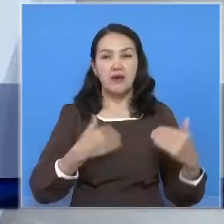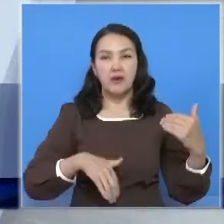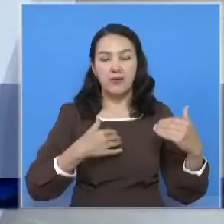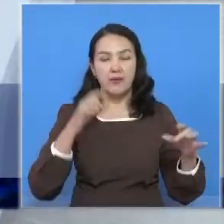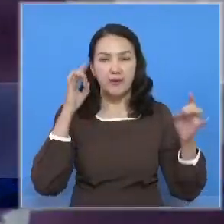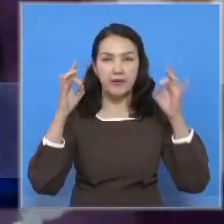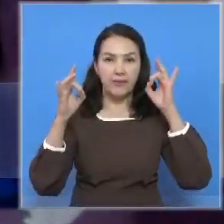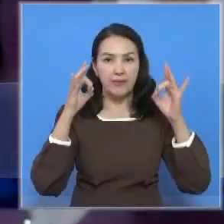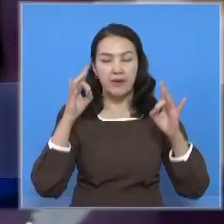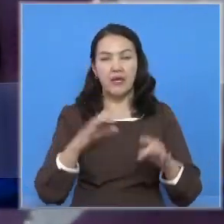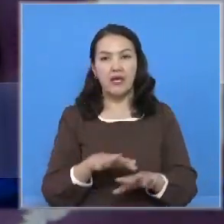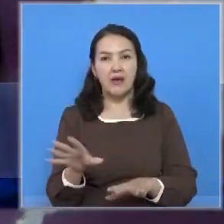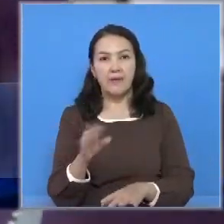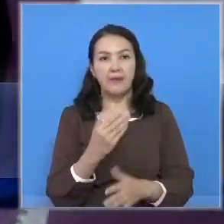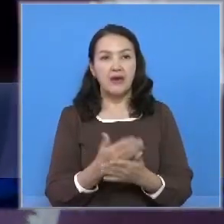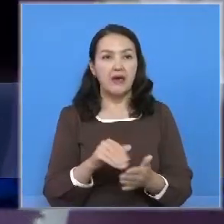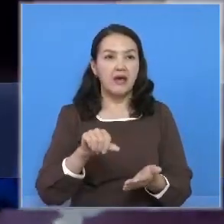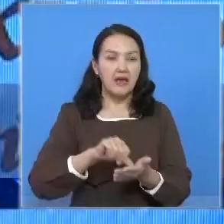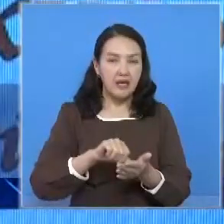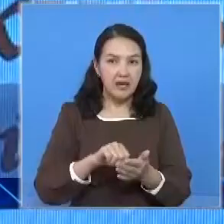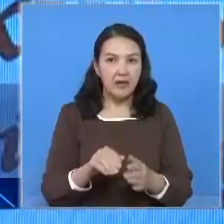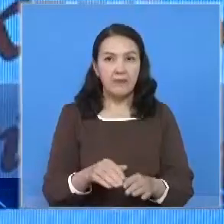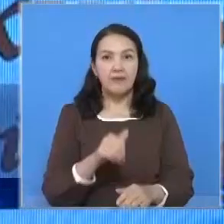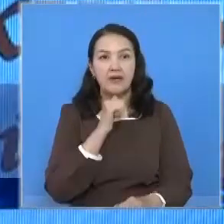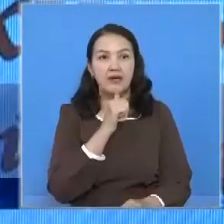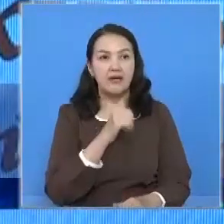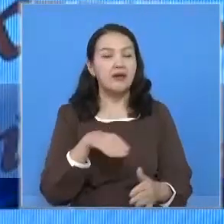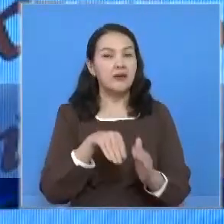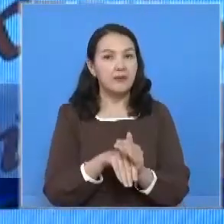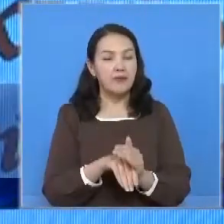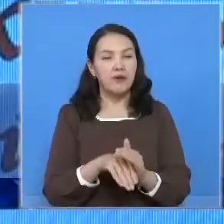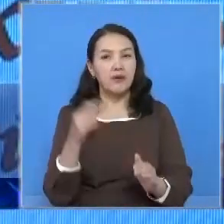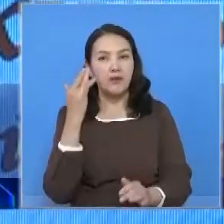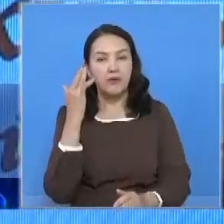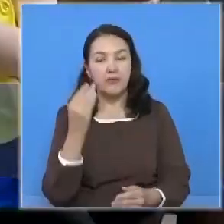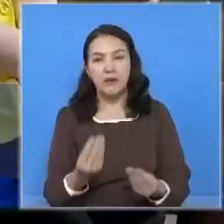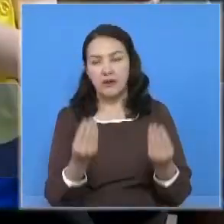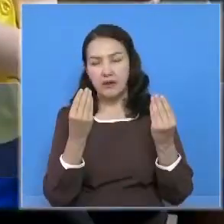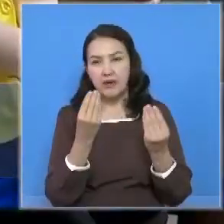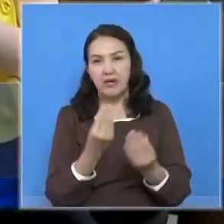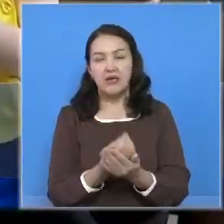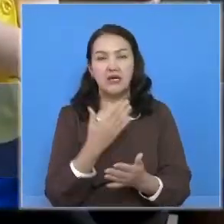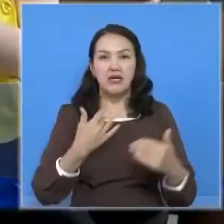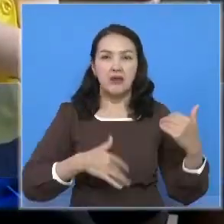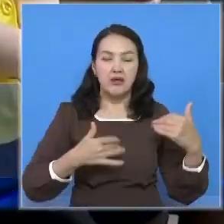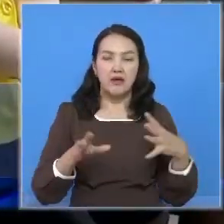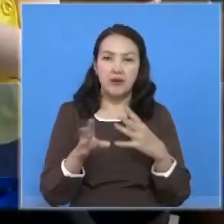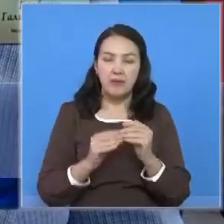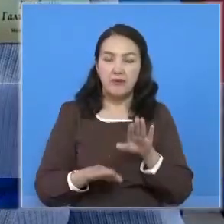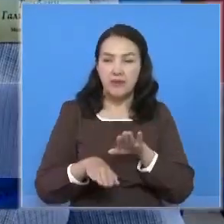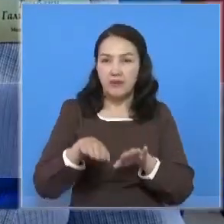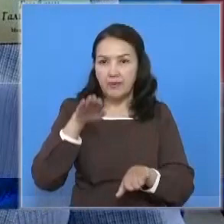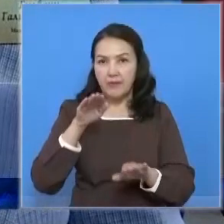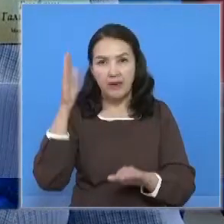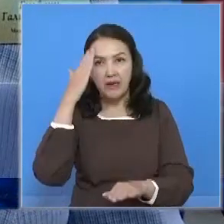үніне еліткендер бар өнерін ортаға салды. Бақ сынағандар арасында үнемі қасиетті домбыраны жанына серік етіп өсіп келе